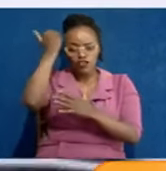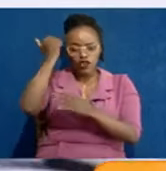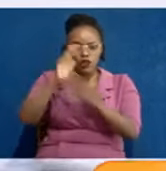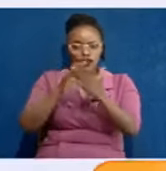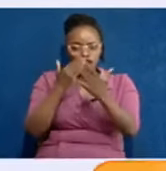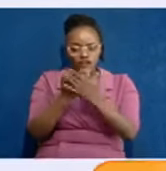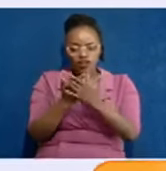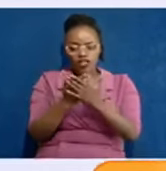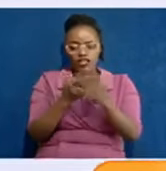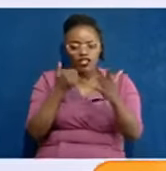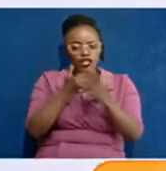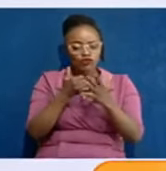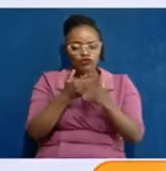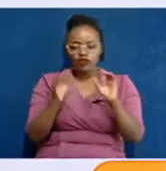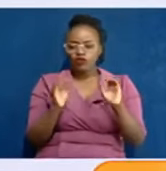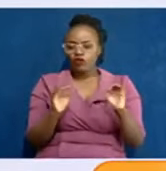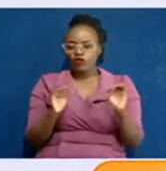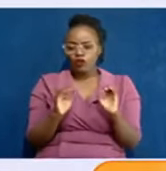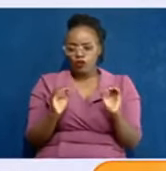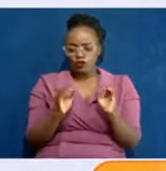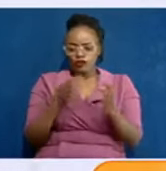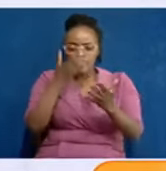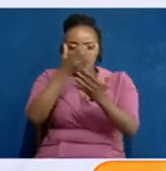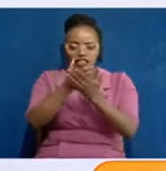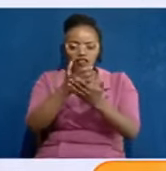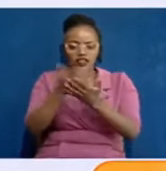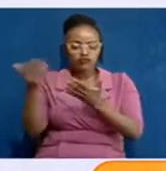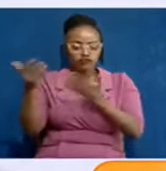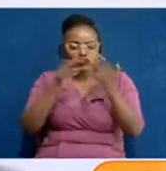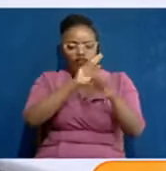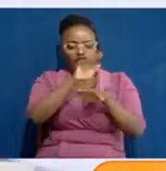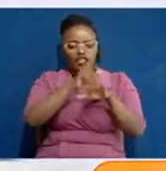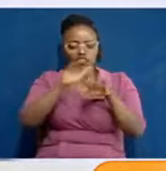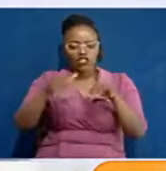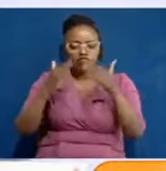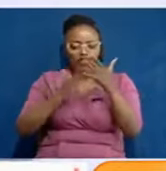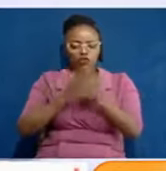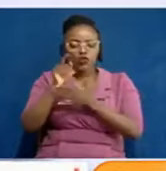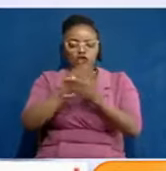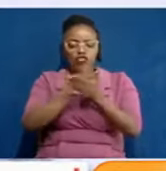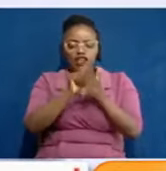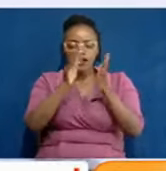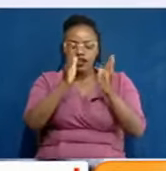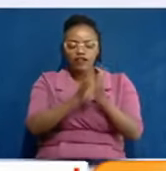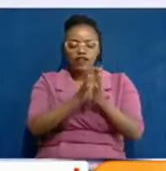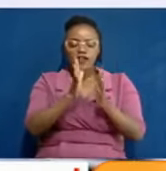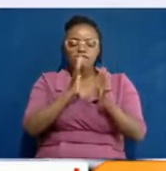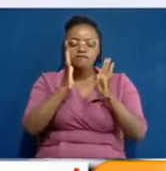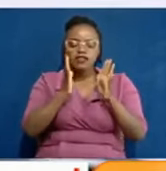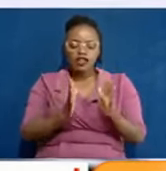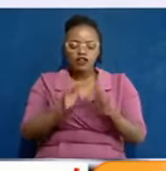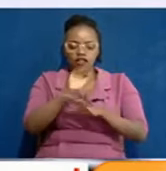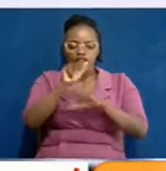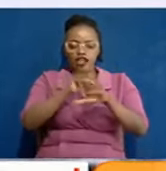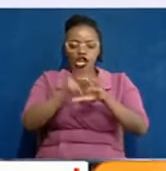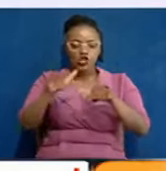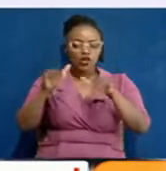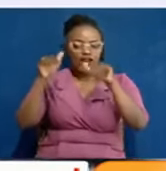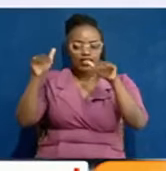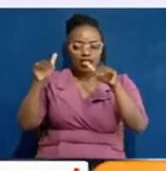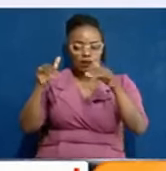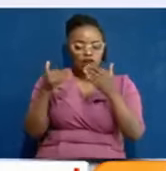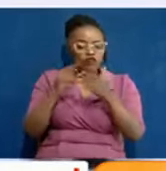not consider the evidence tendered by the National Assembly through the clerk and the Speaker of the National Assembly